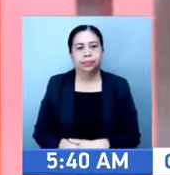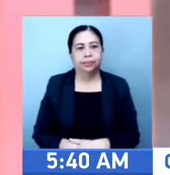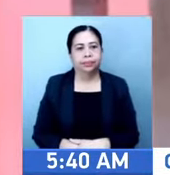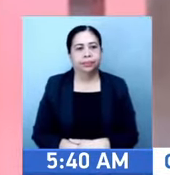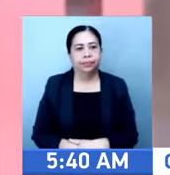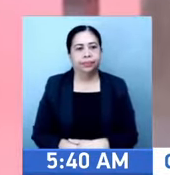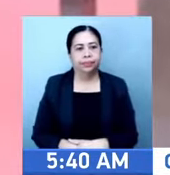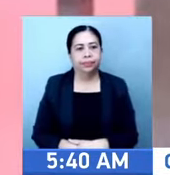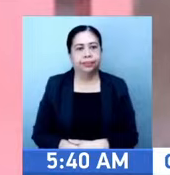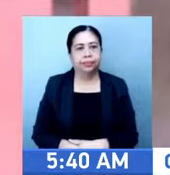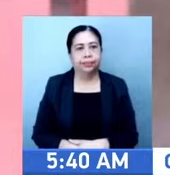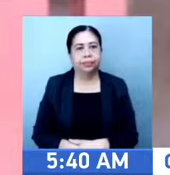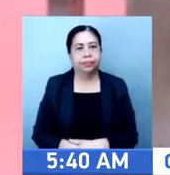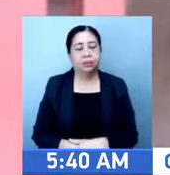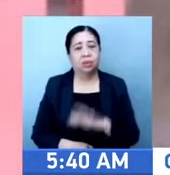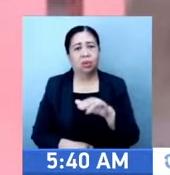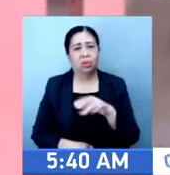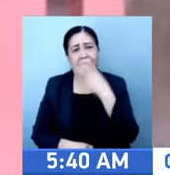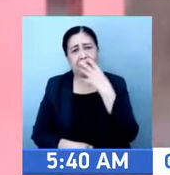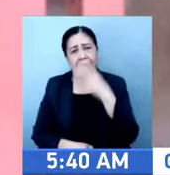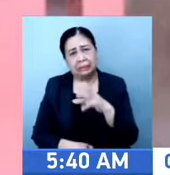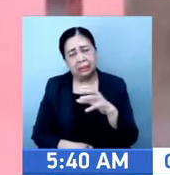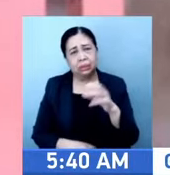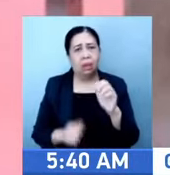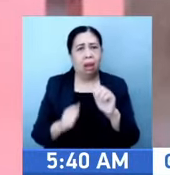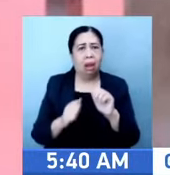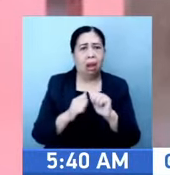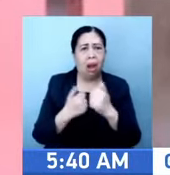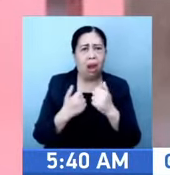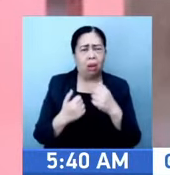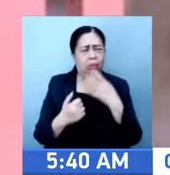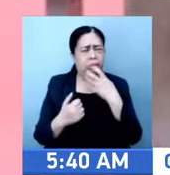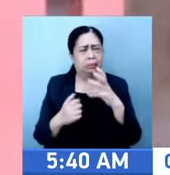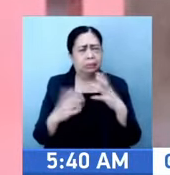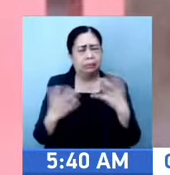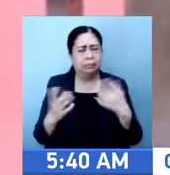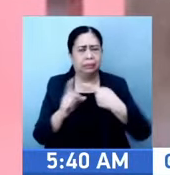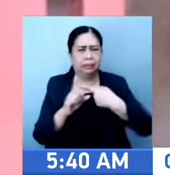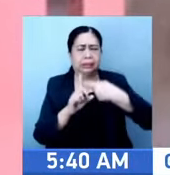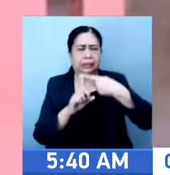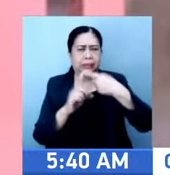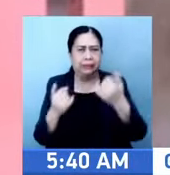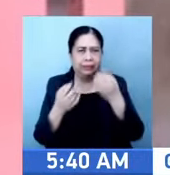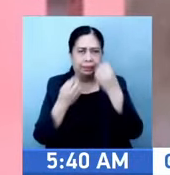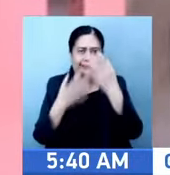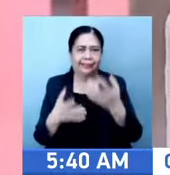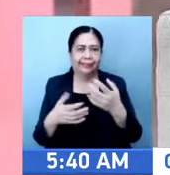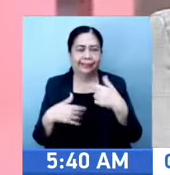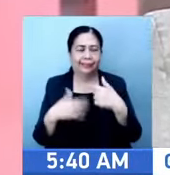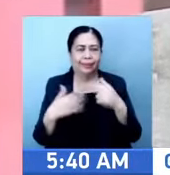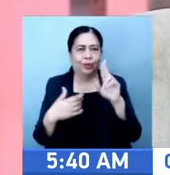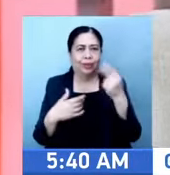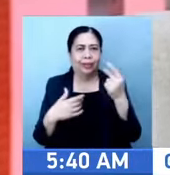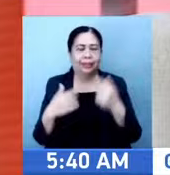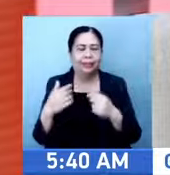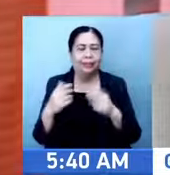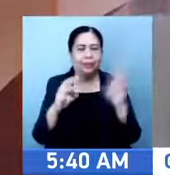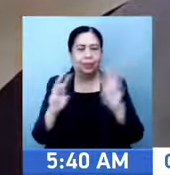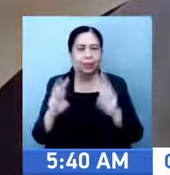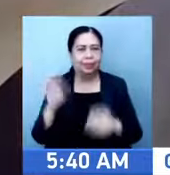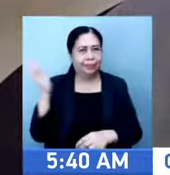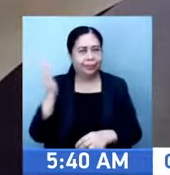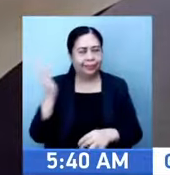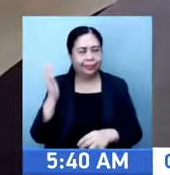Nako, magiging mainit ba o gaano ba magiging mainit ngayong araw na ito? Alamin natin mula kay UH Weather Presenter, Anjo